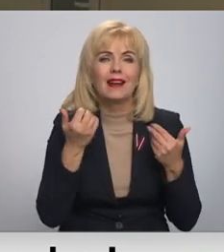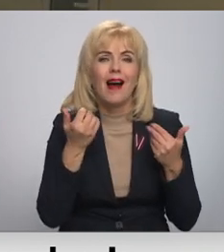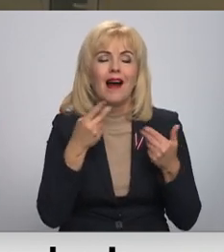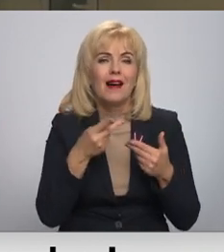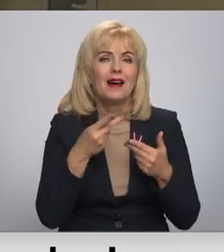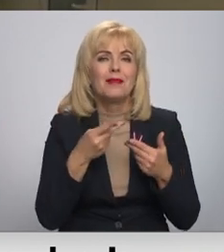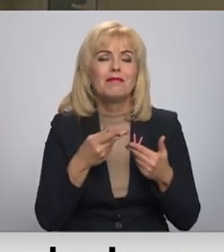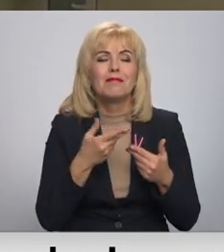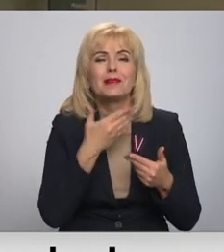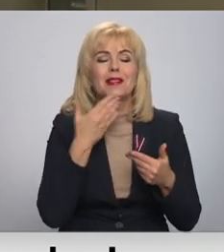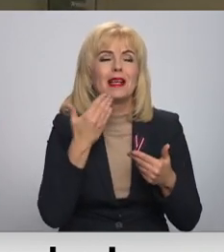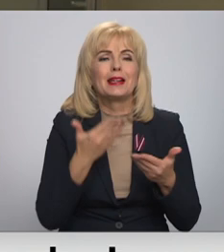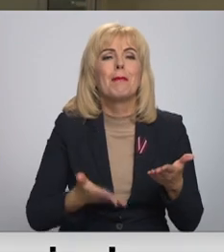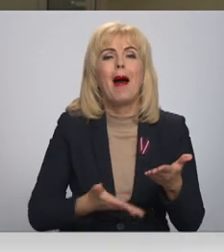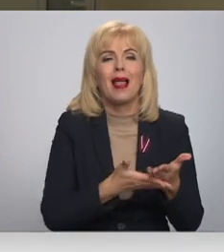taustāma palīdzība?